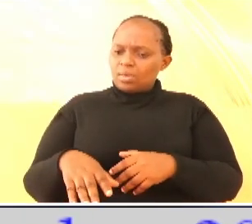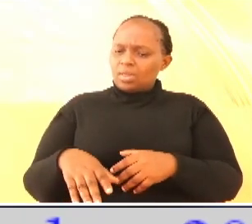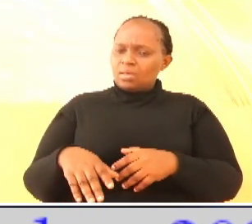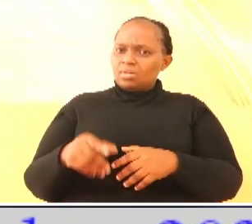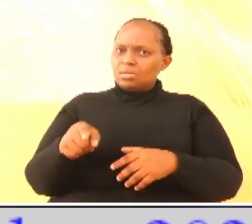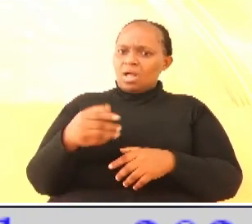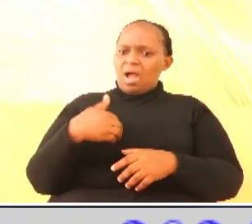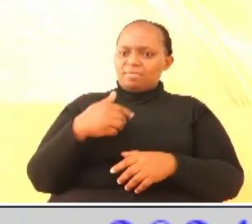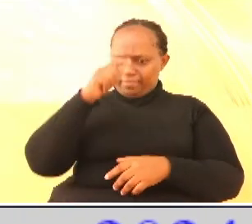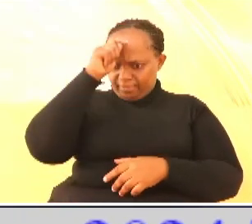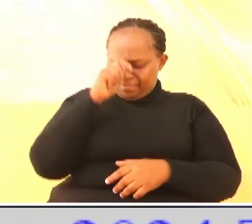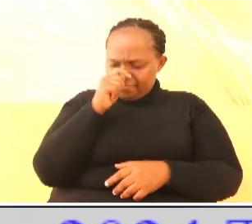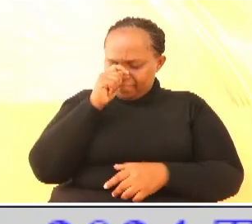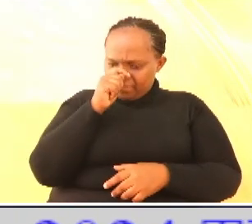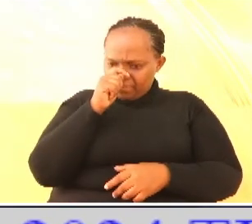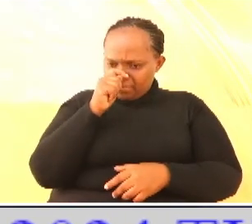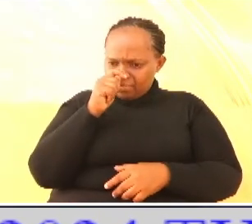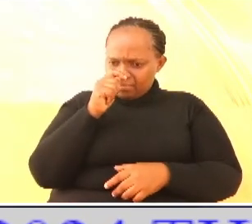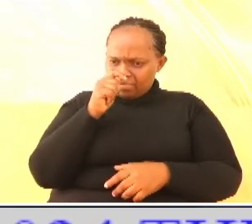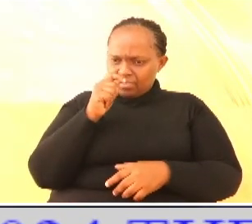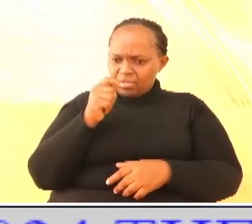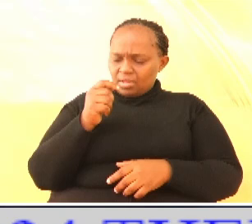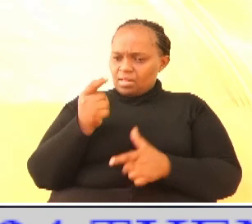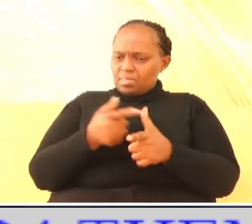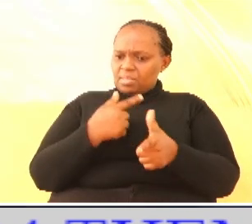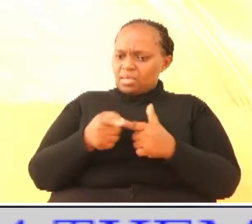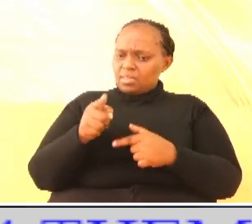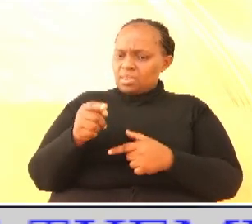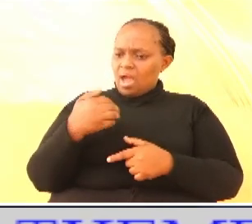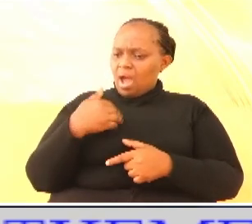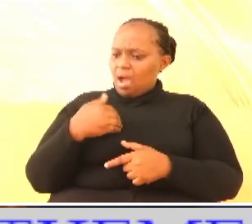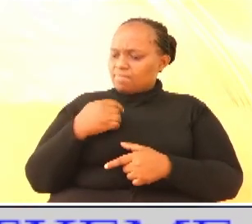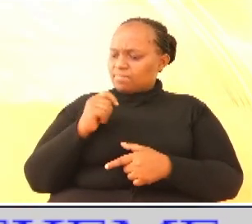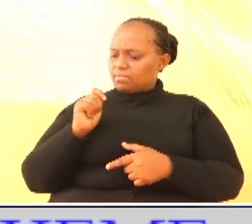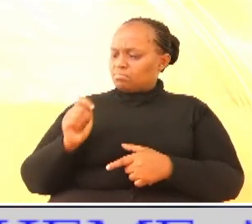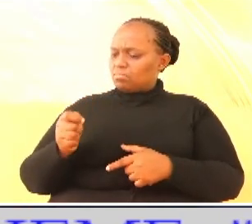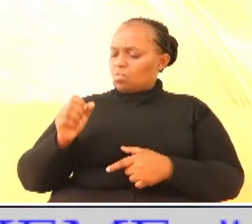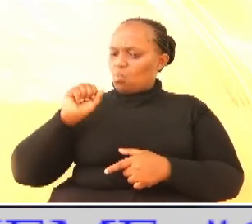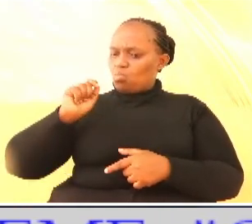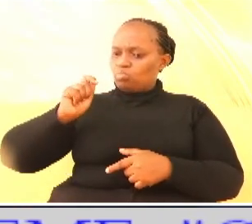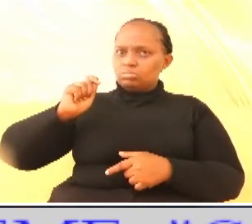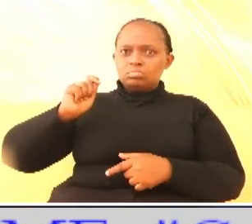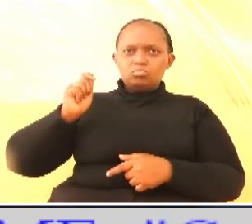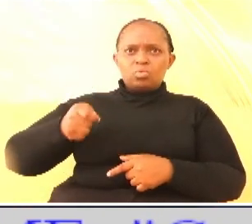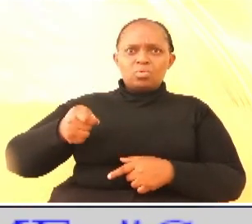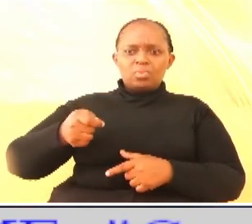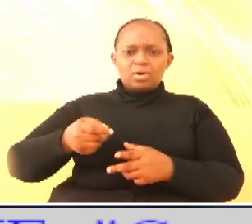kofia, akazikwa na mkokojo, na nikaona amewekewa pesa.